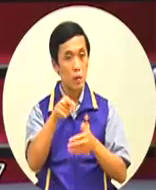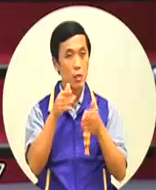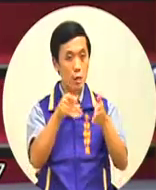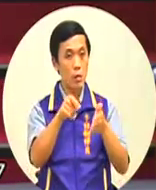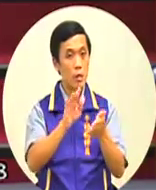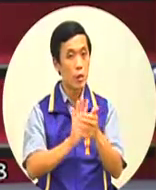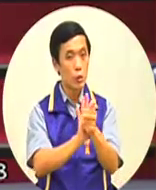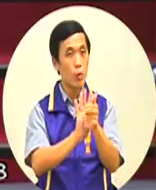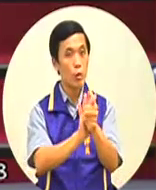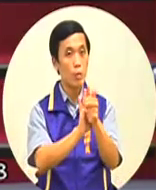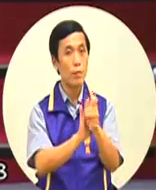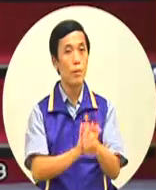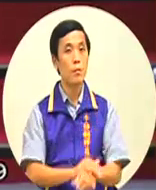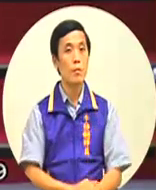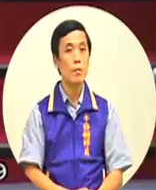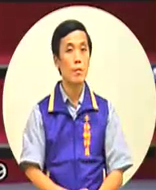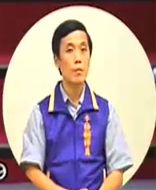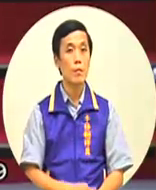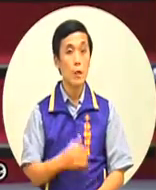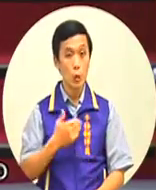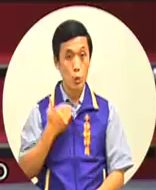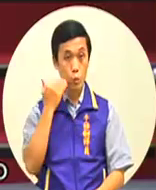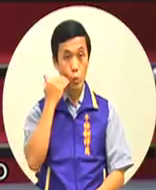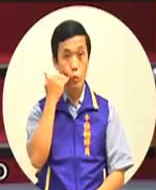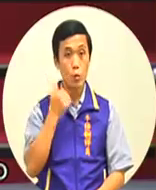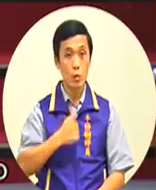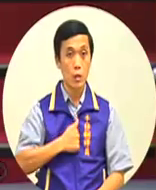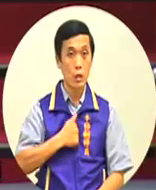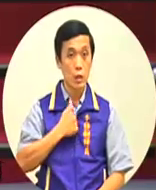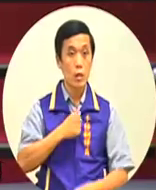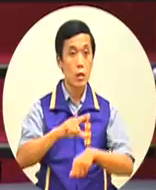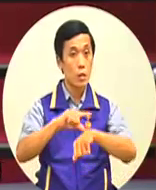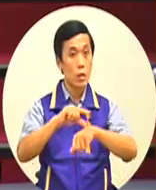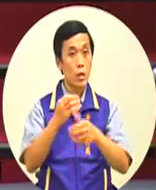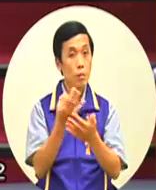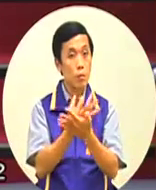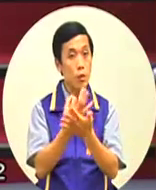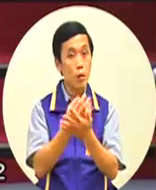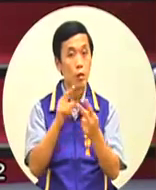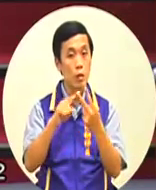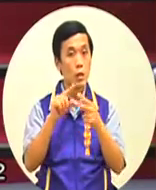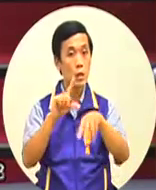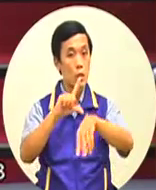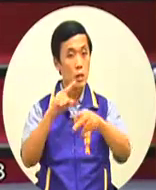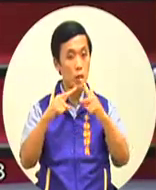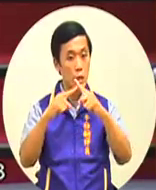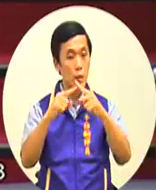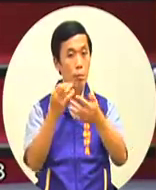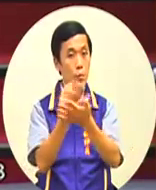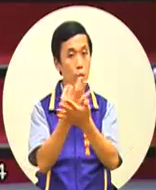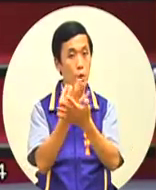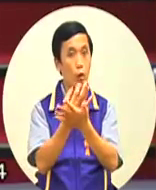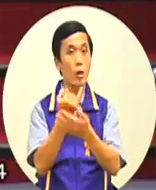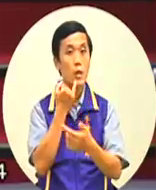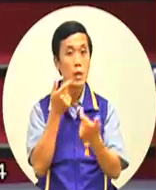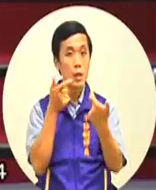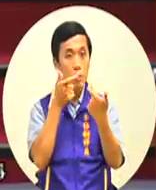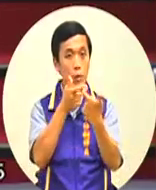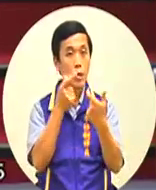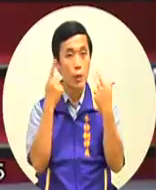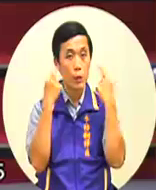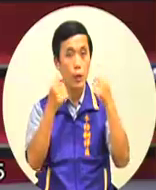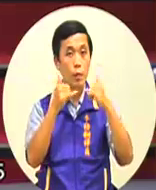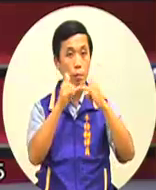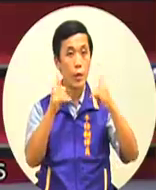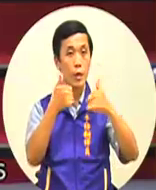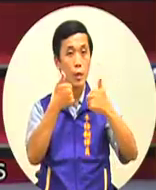如果说真的没有时间或者是没有人员的话，也可以结合我们配合我们的人民会